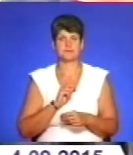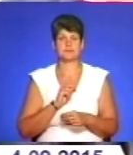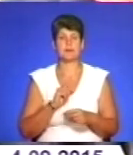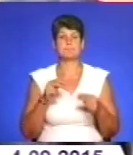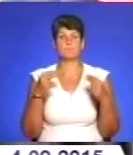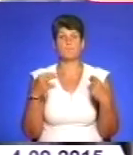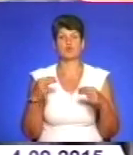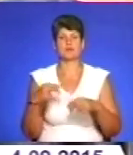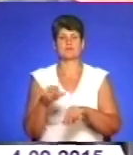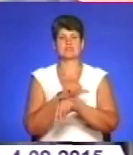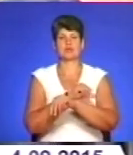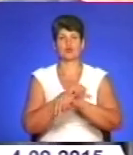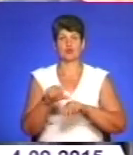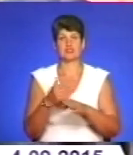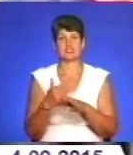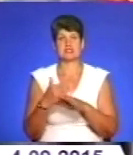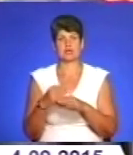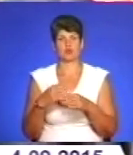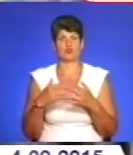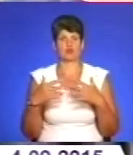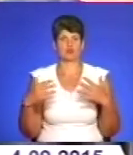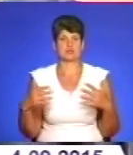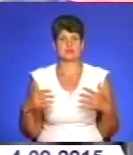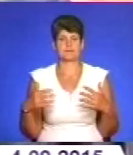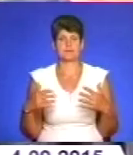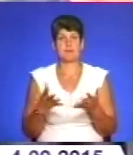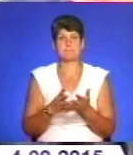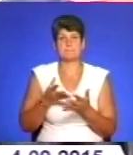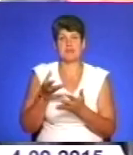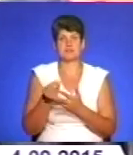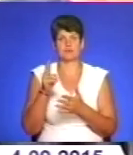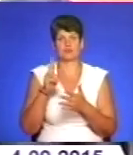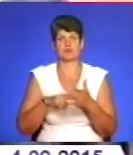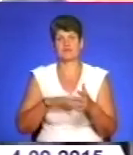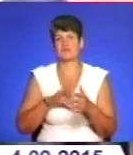продаємо за кордон частину продукції, сплачуємо податки, все працює.